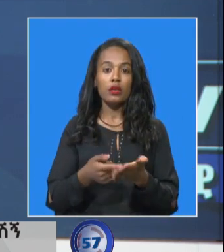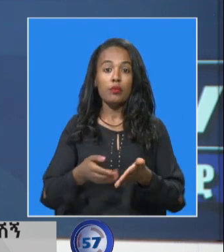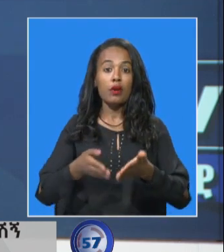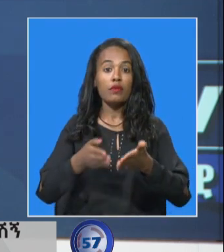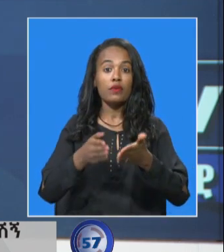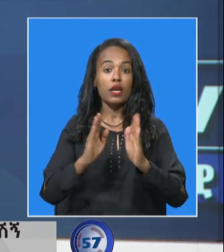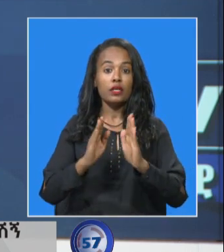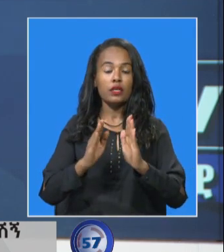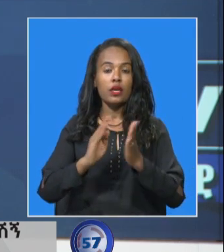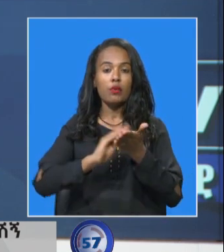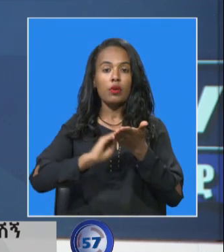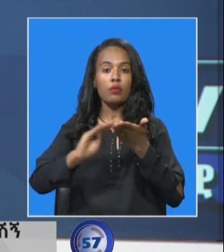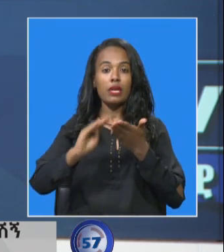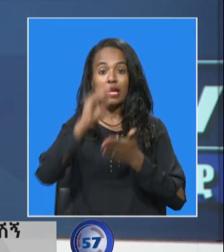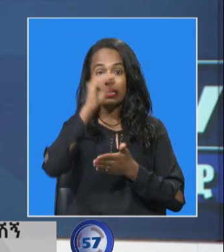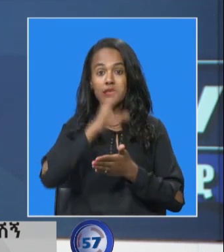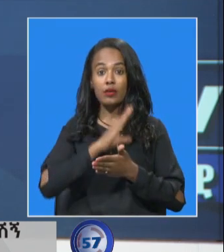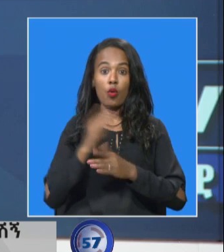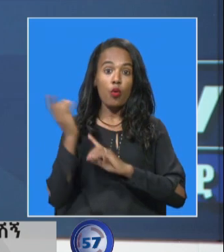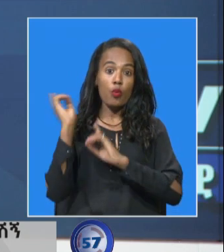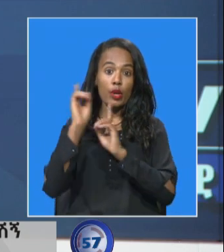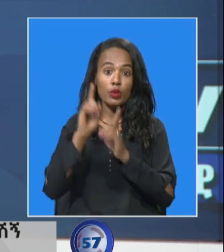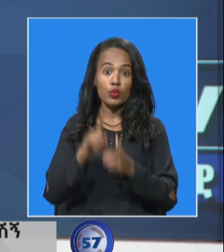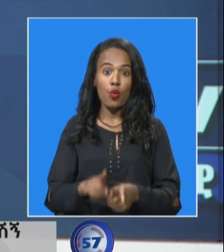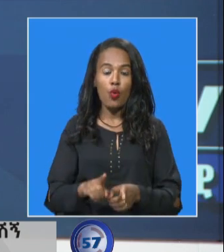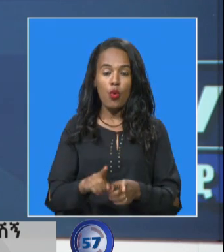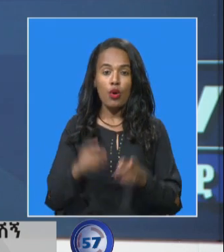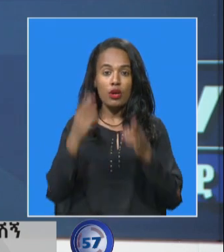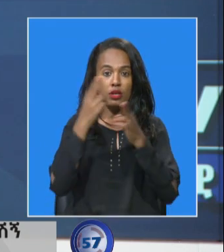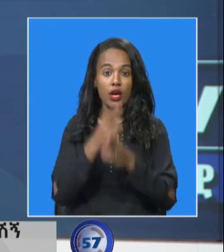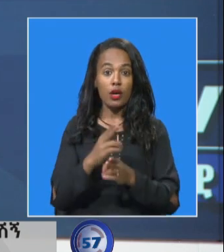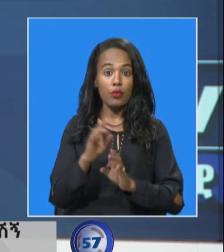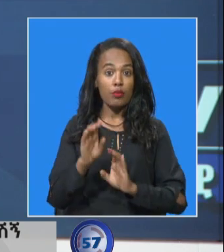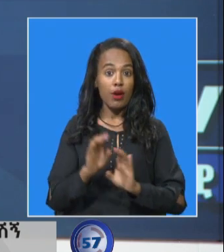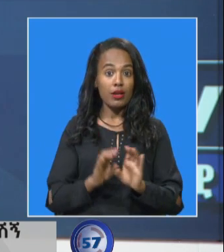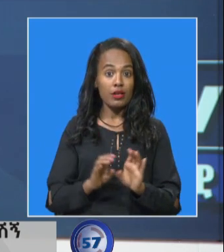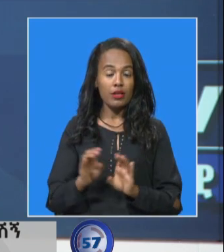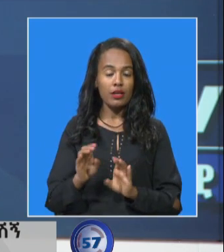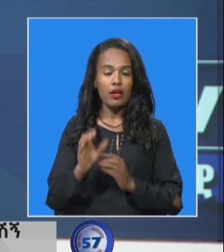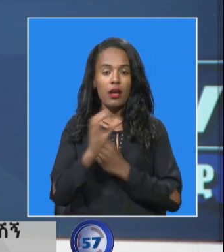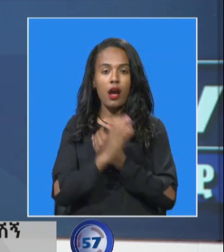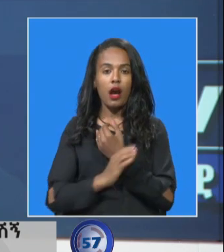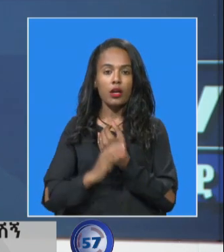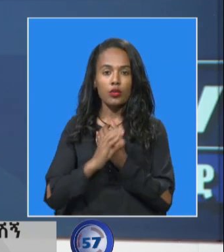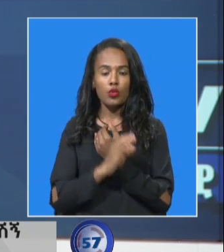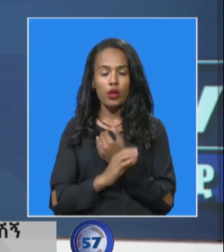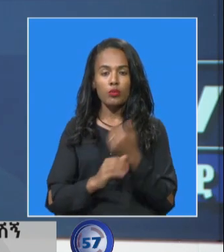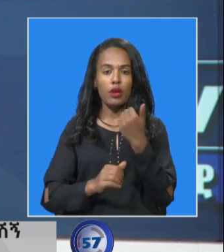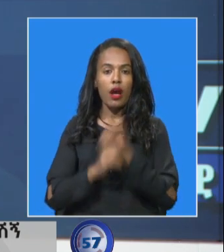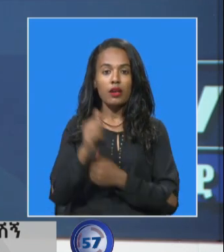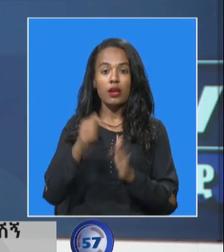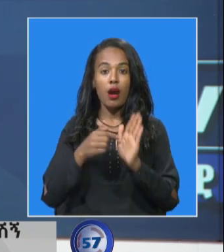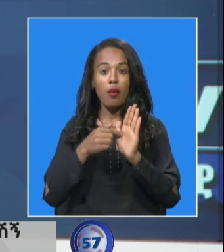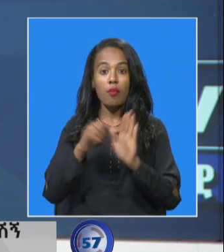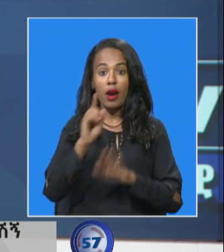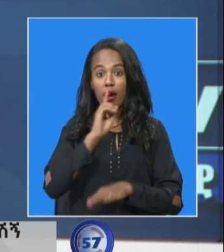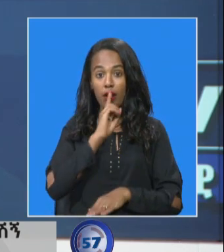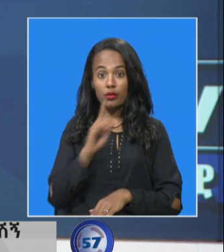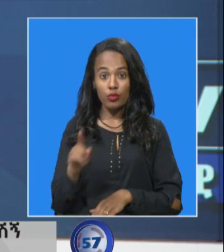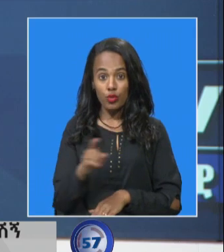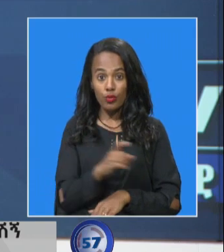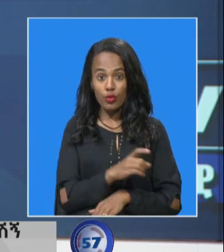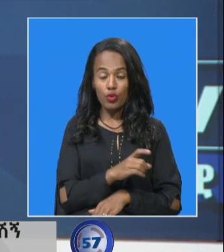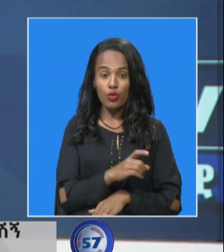መፍቀድ በሚሊዮኖች ሰው መጥቶ እንዲያክብር ማድረግ አገሪቷንም ለአደጋ ማጋለጥ ነው